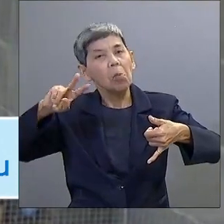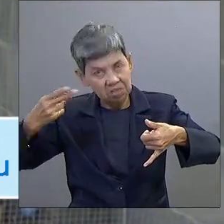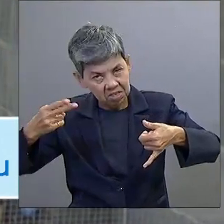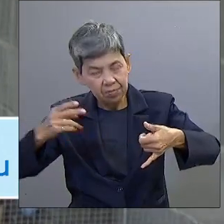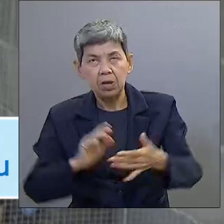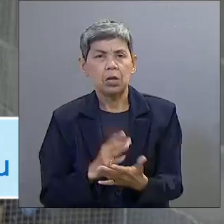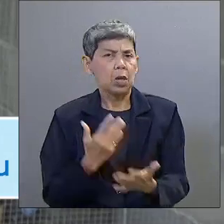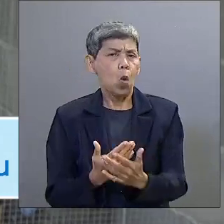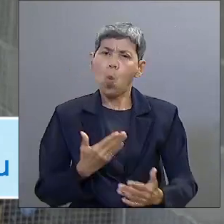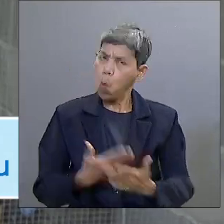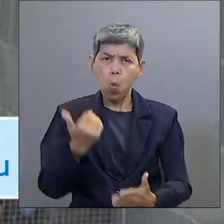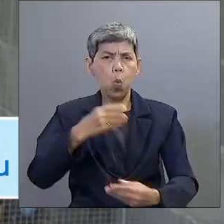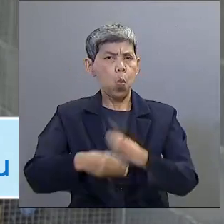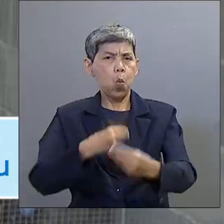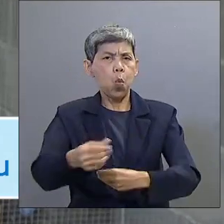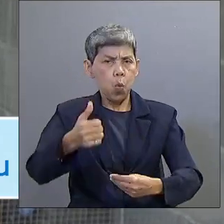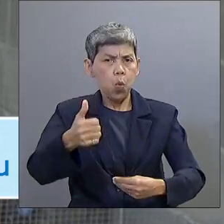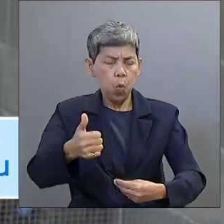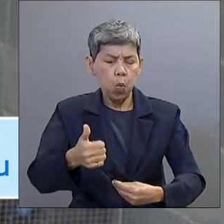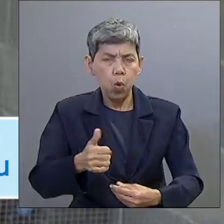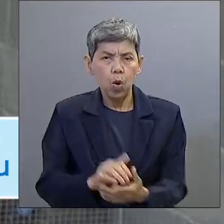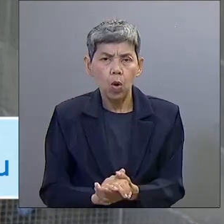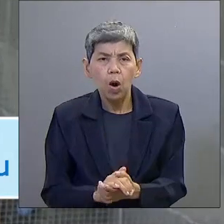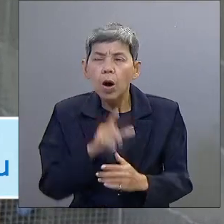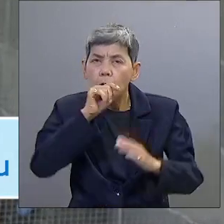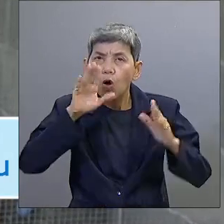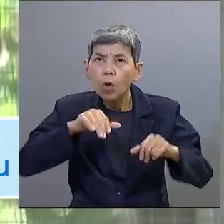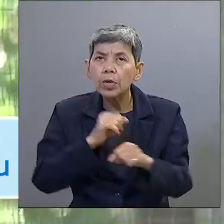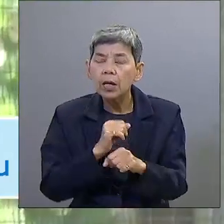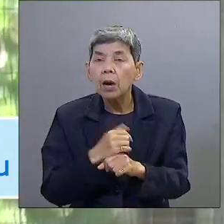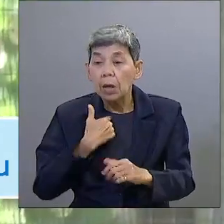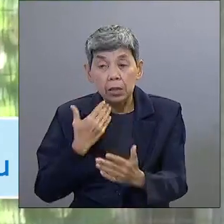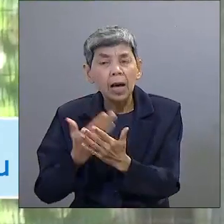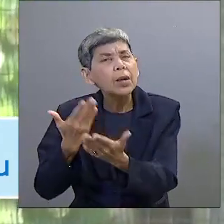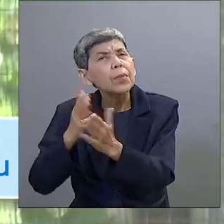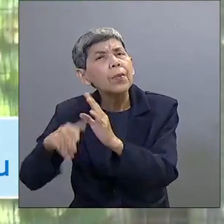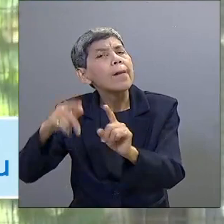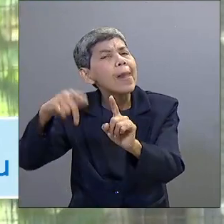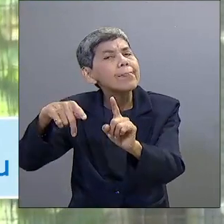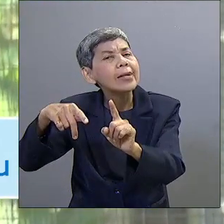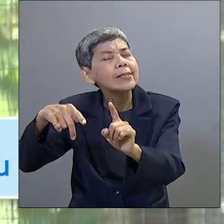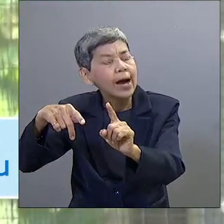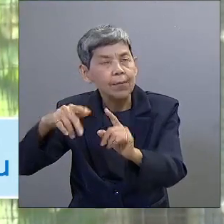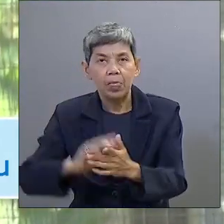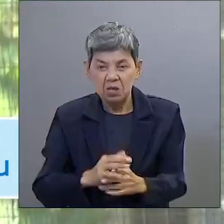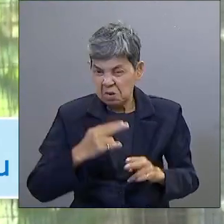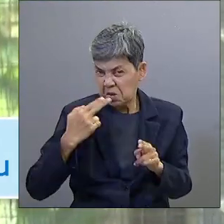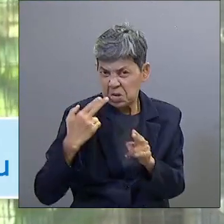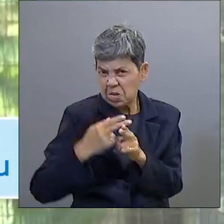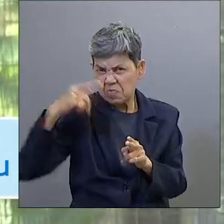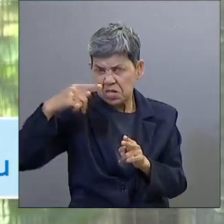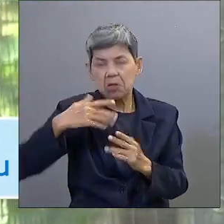เป็นรายได้ที่สูงมากเลยเมื่อเทียบกับขายนกเลิฟเบิร์ดทั่วไปที่มีราคาอยู่ที่ 1,000 บาทเป็นสายพันธุ์พิเศษนี่คือขาย